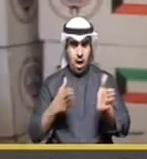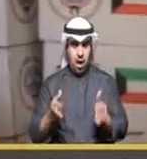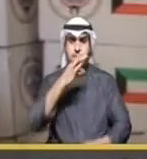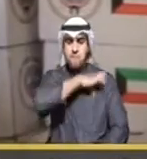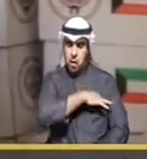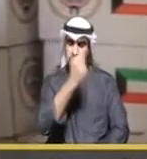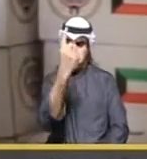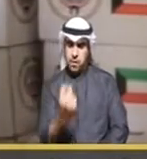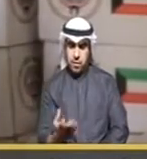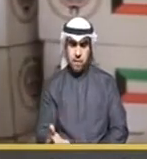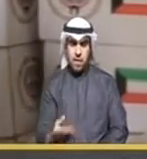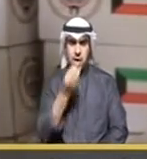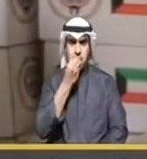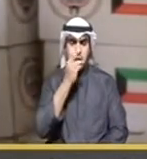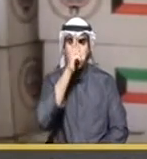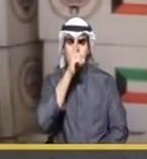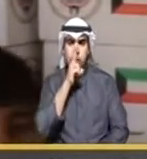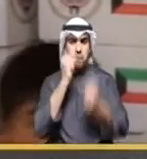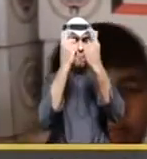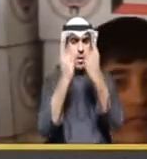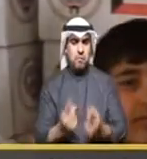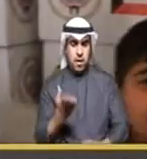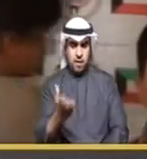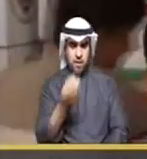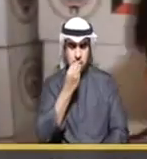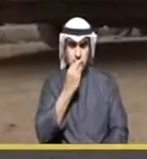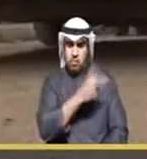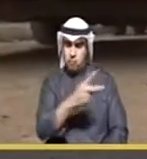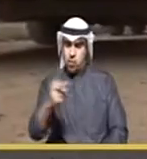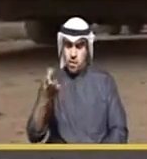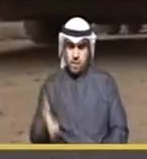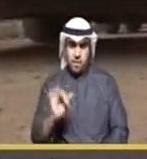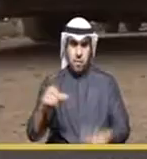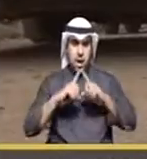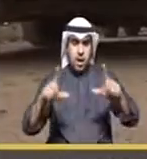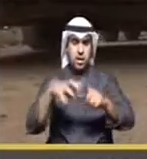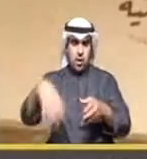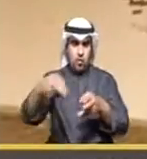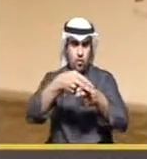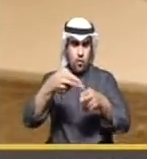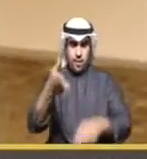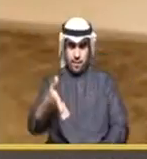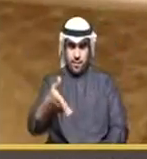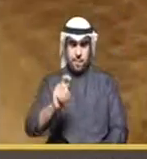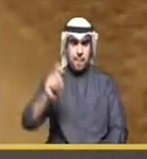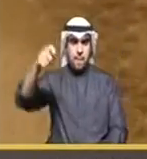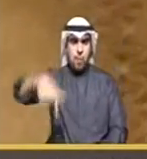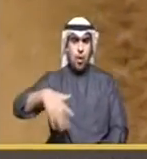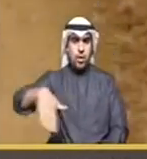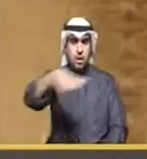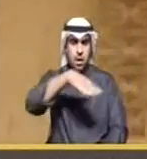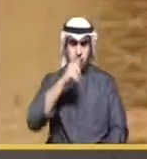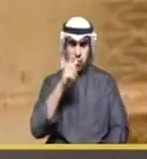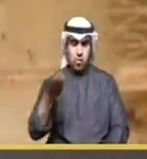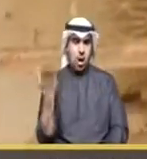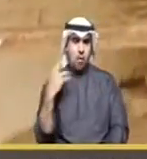هاي أحسن نوعية وأحسن أجود شيء اللي جانا هو هاي مال دولة الكويت. المواطنون ممن شملهم التوزيع أكدوا أن ما